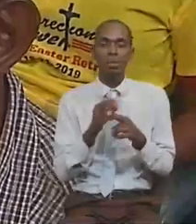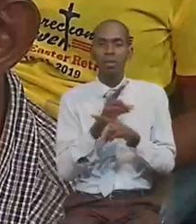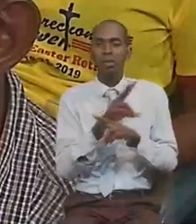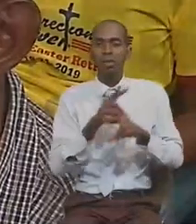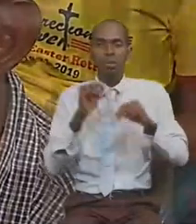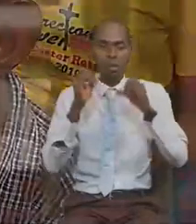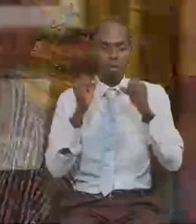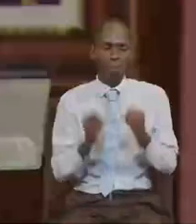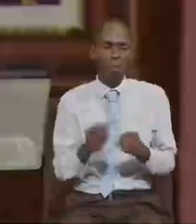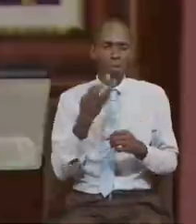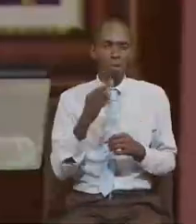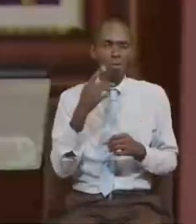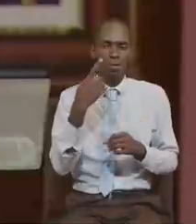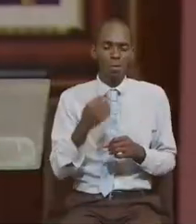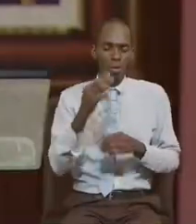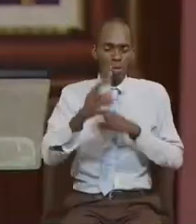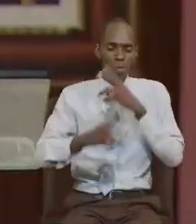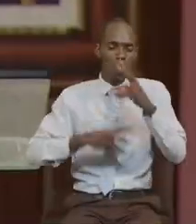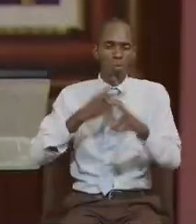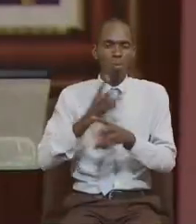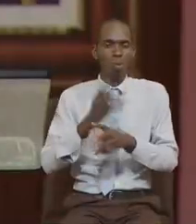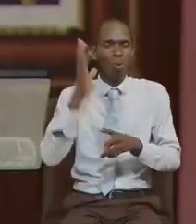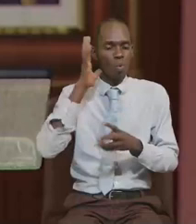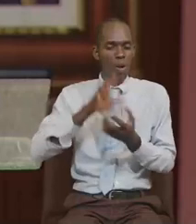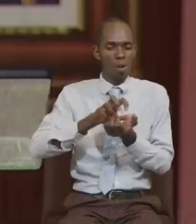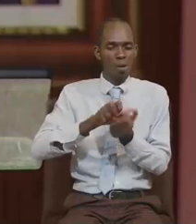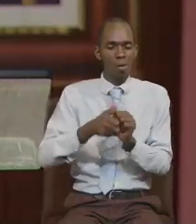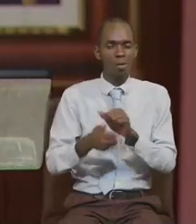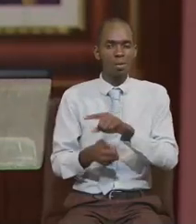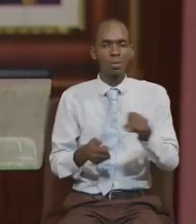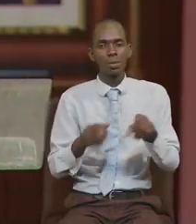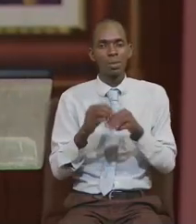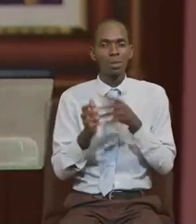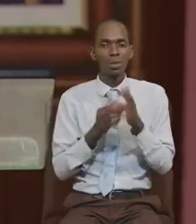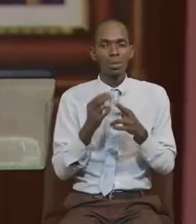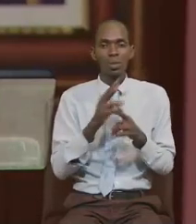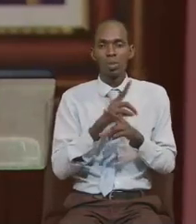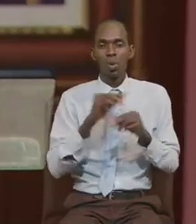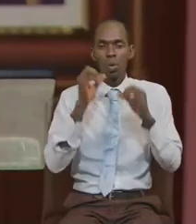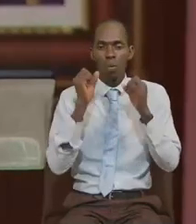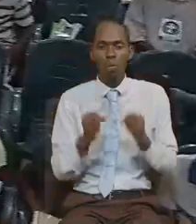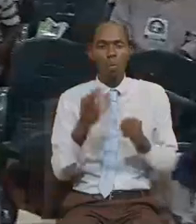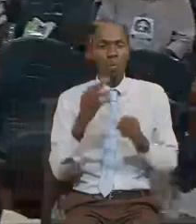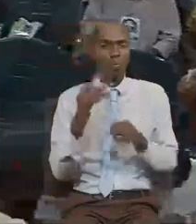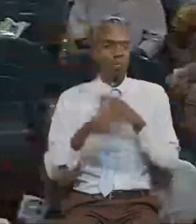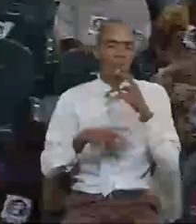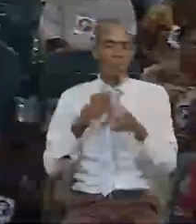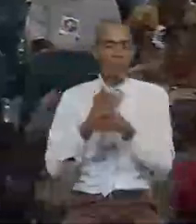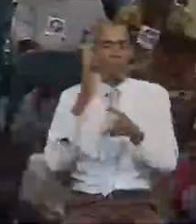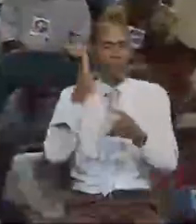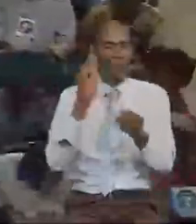Aucune puissance du monde ne pourra vous détruire. Aucune puissance du monde ne pourra vous détruire.